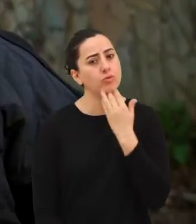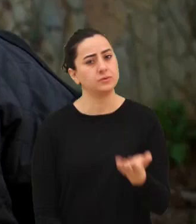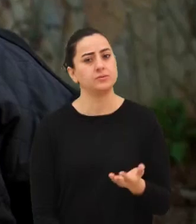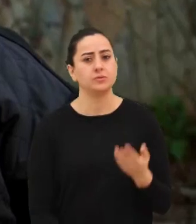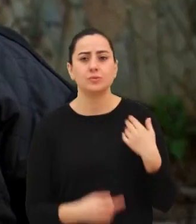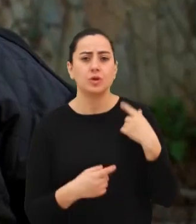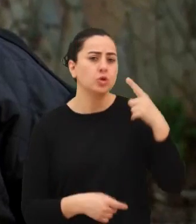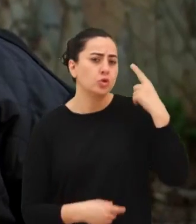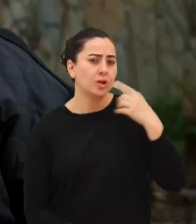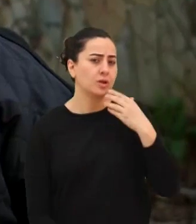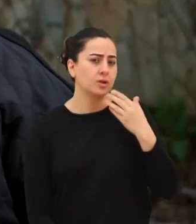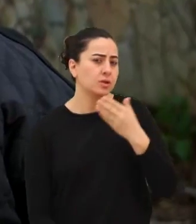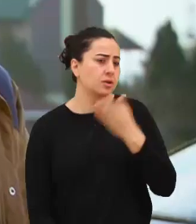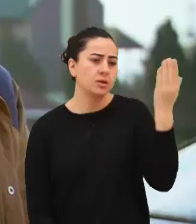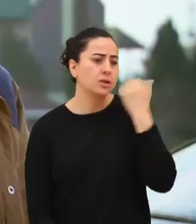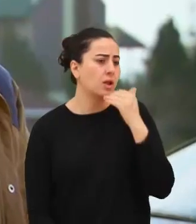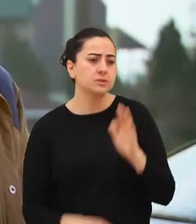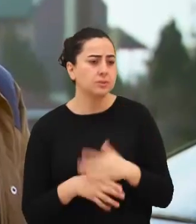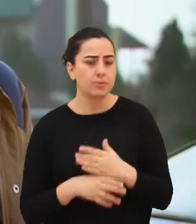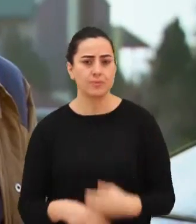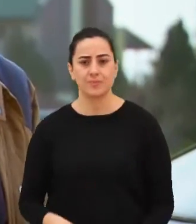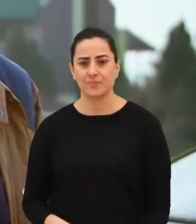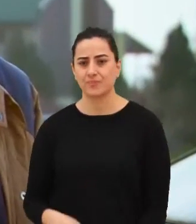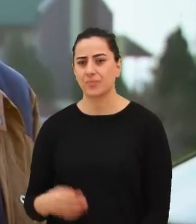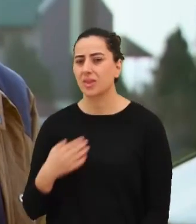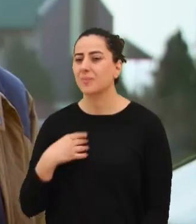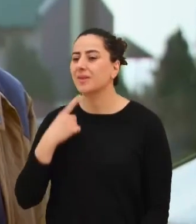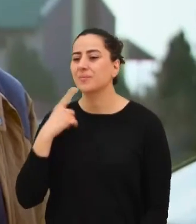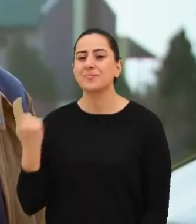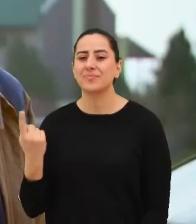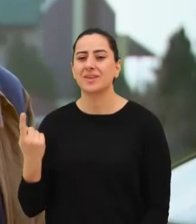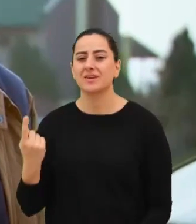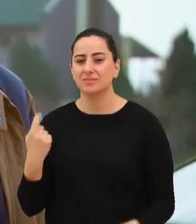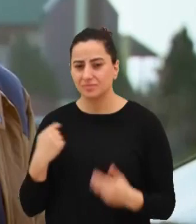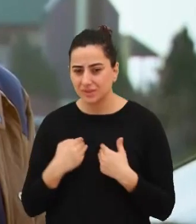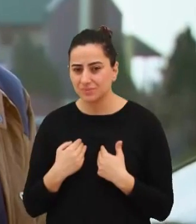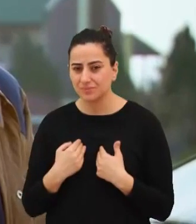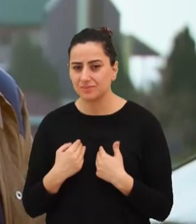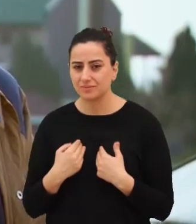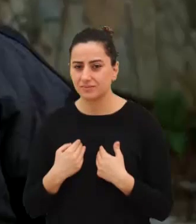Rüyam Hanım'a niye yalan söylüyorsunuz efendim? Şeyden dedim. Şimdi bizim...